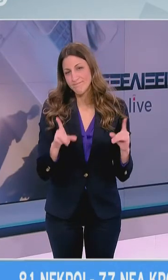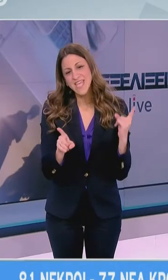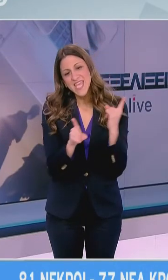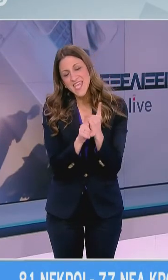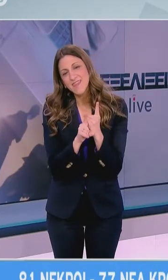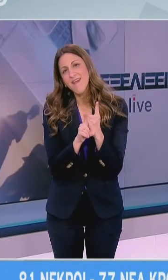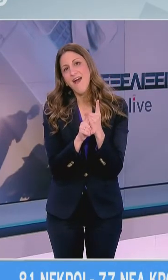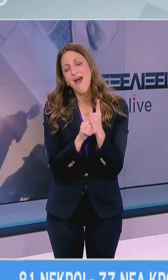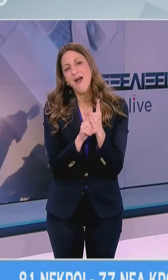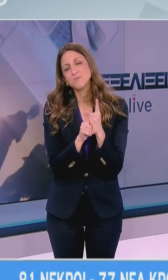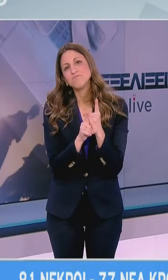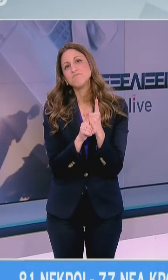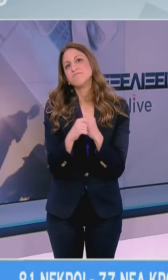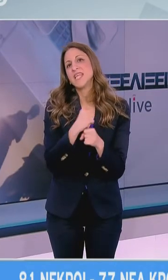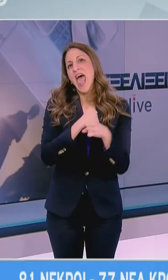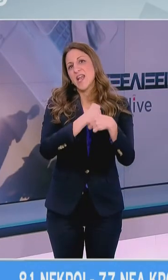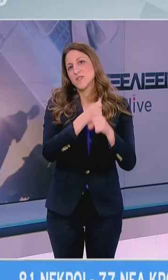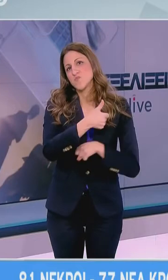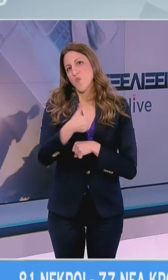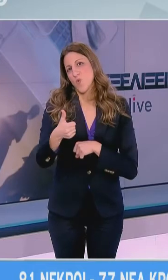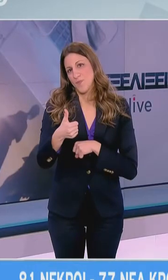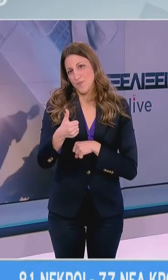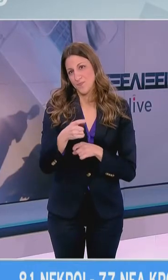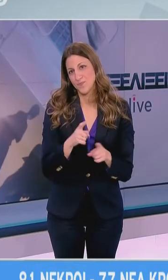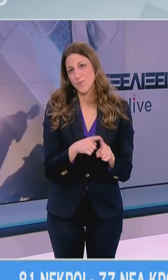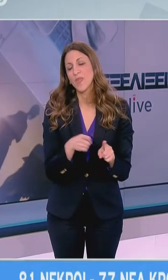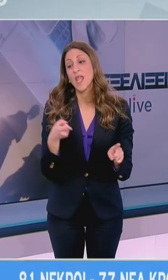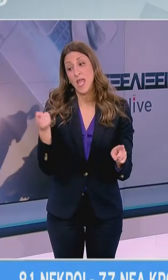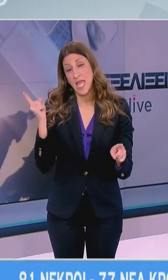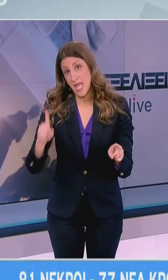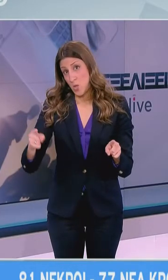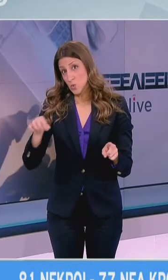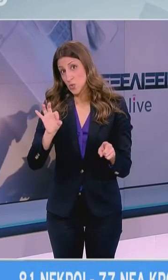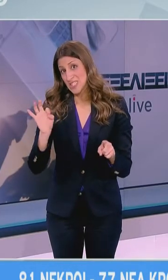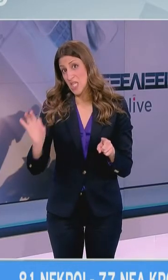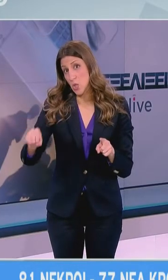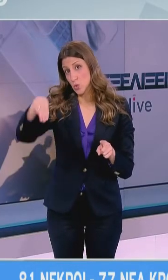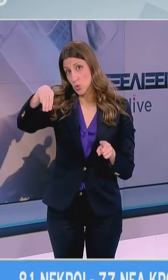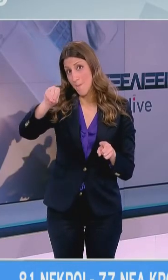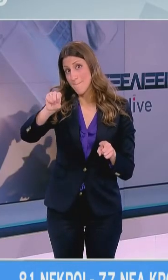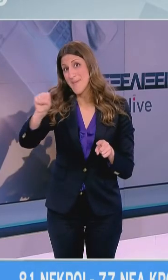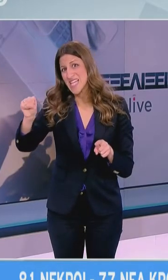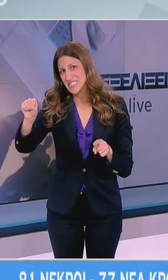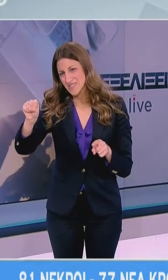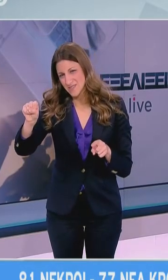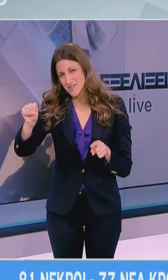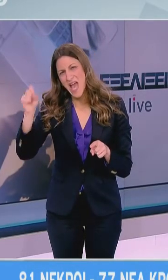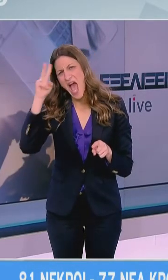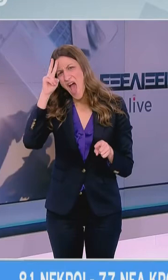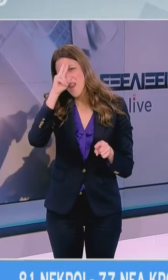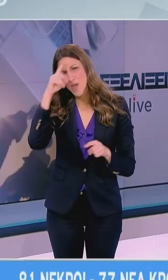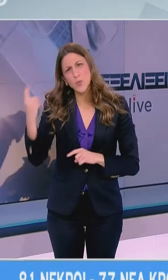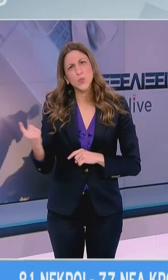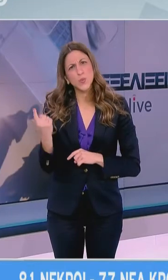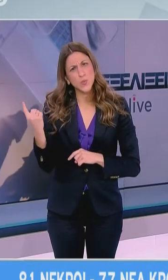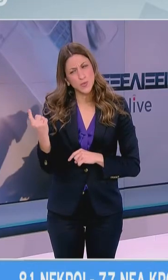ερευνητικά πειραματικά εργαστήρια. Ο ιός MERS, ο οποίος κυκλοφορούσε και κυκλοφορεί ακόμα και έχει σαν επίκεντρό της Σαουδική Αραβία, και οι